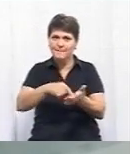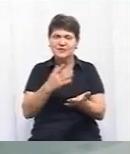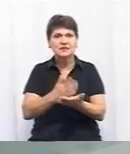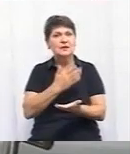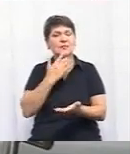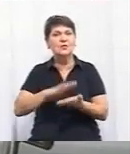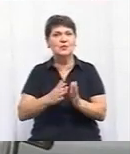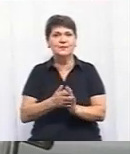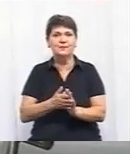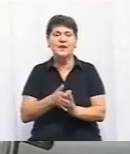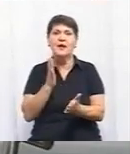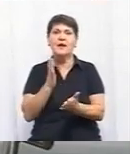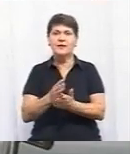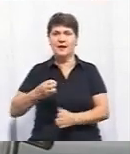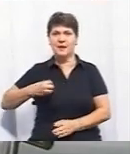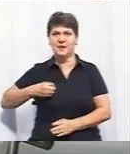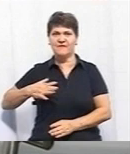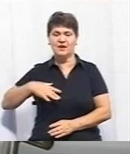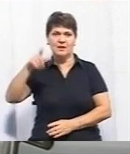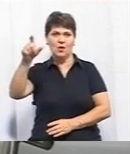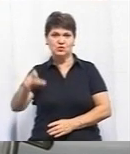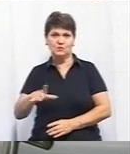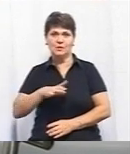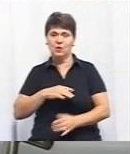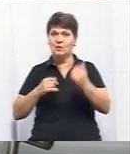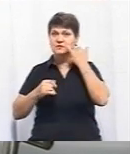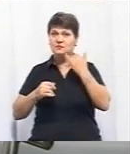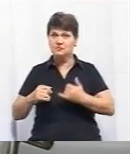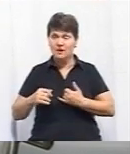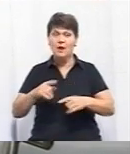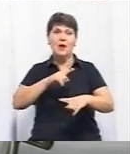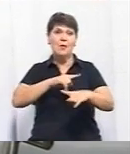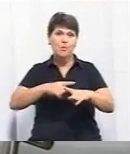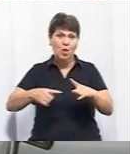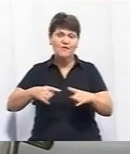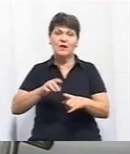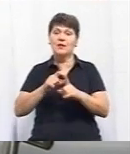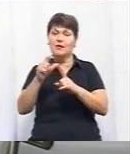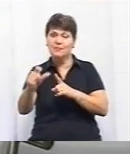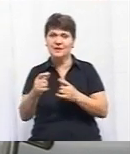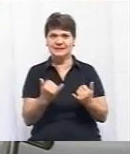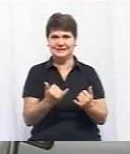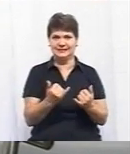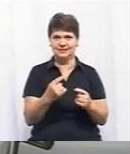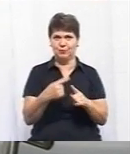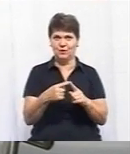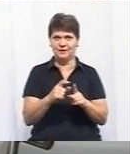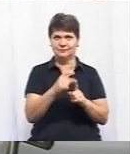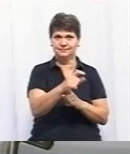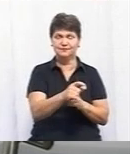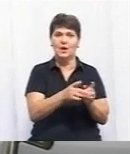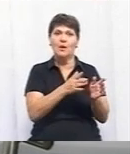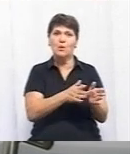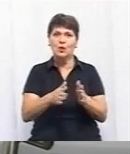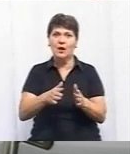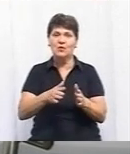Є просто приватні особи. От був дзвінок, половину відповіді дали, половину даю зараз. Порядок